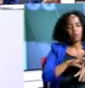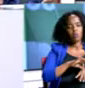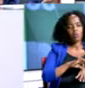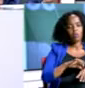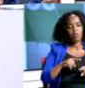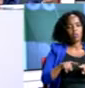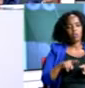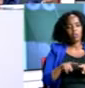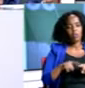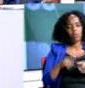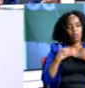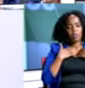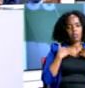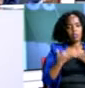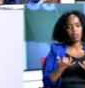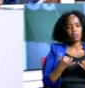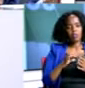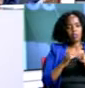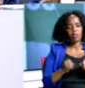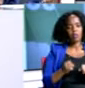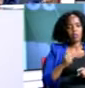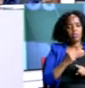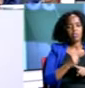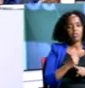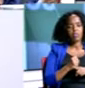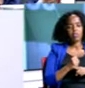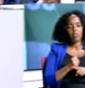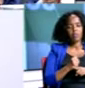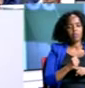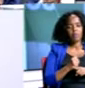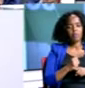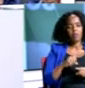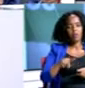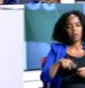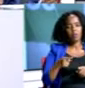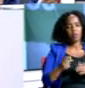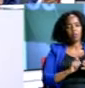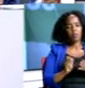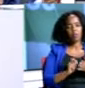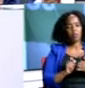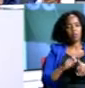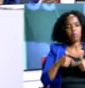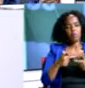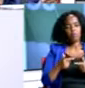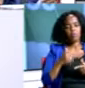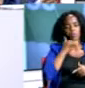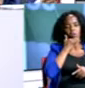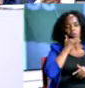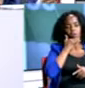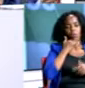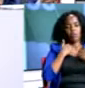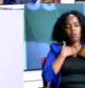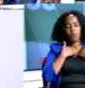kalau curi denda similar ya wanti tora hasil marah tiba majur wanti itu kudu gara wang